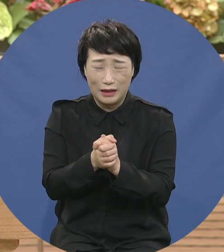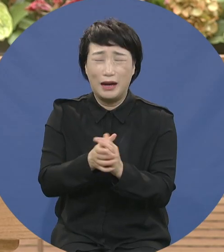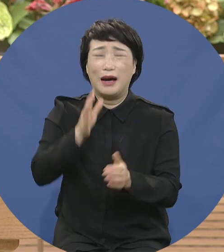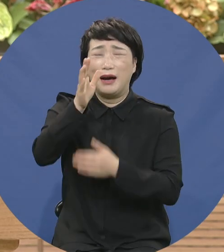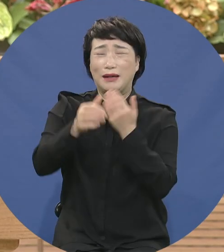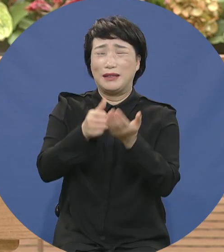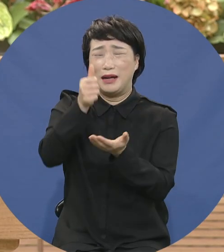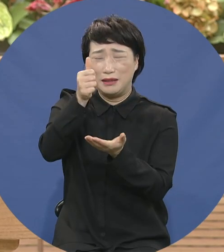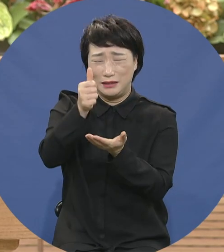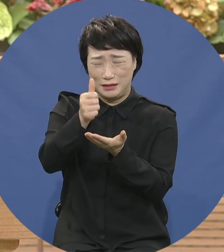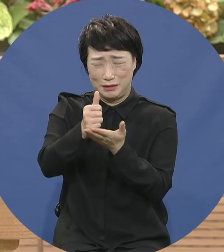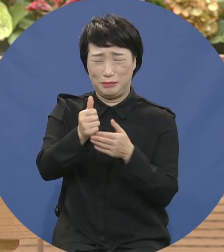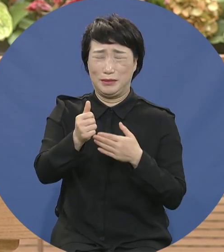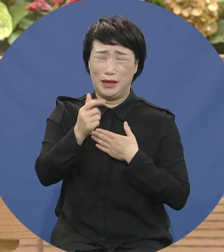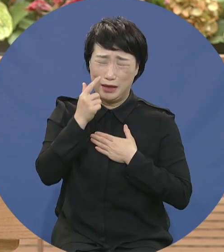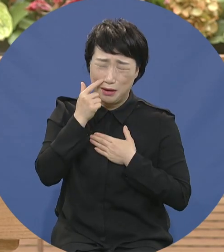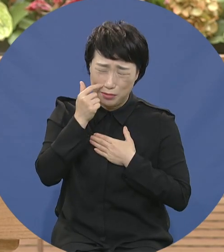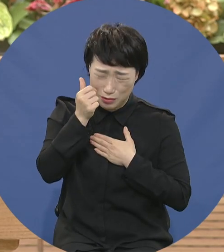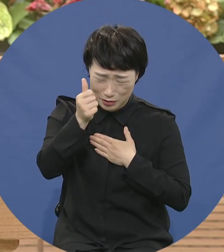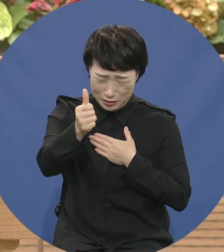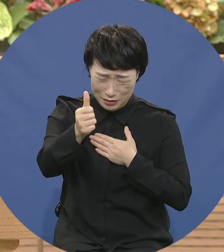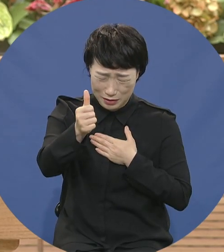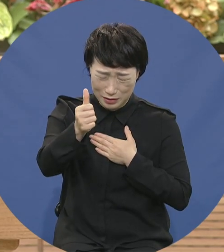하나님, 우리 아버지,